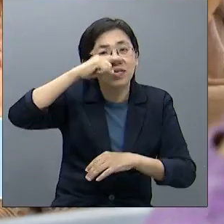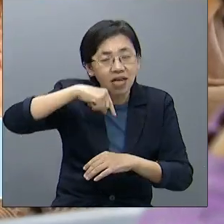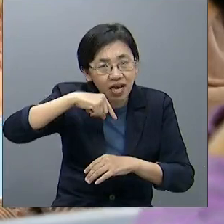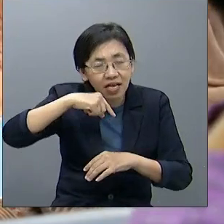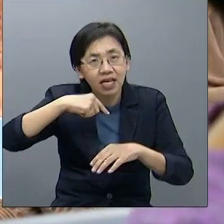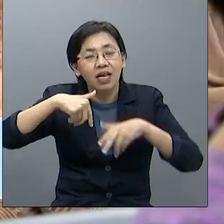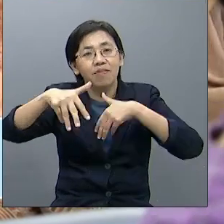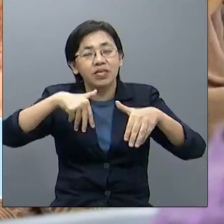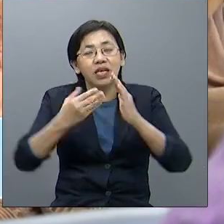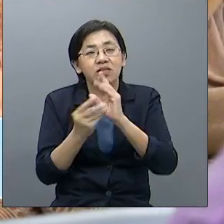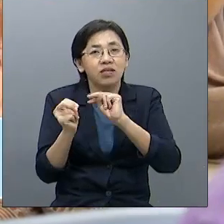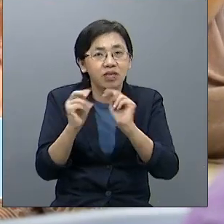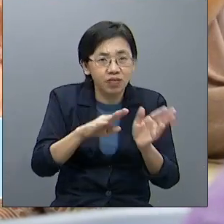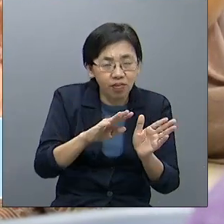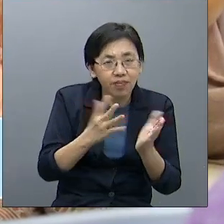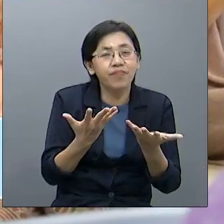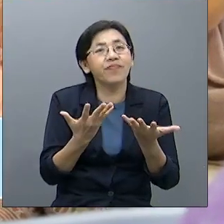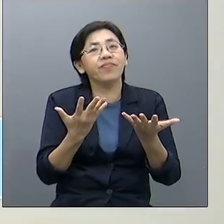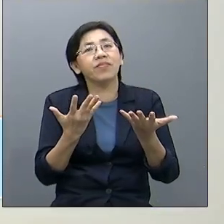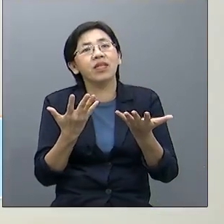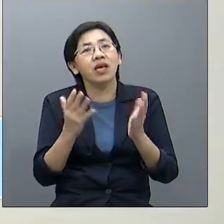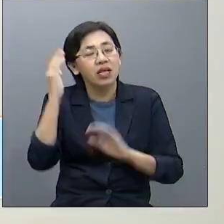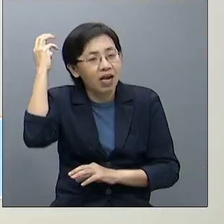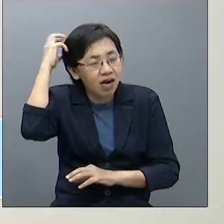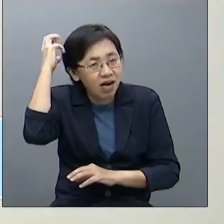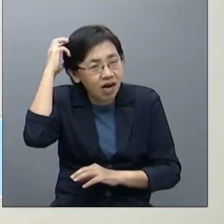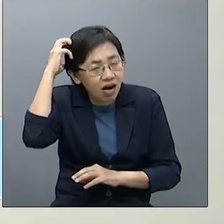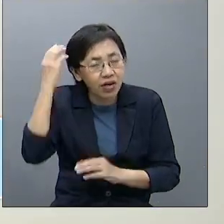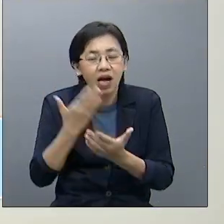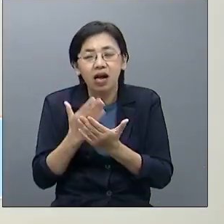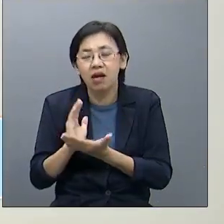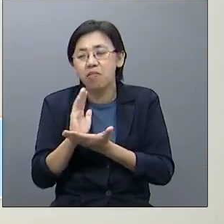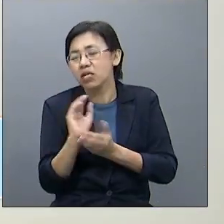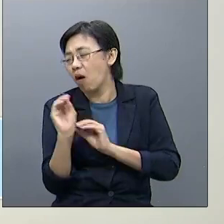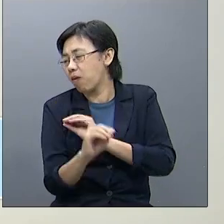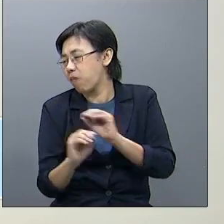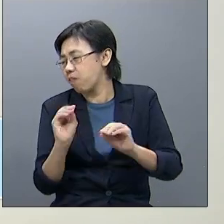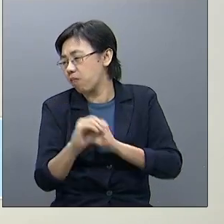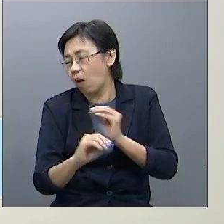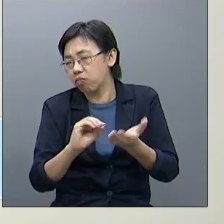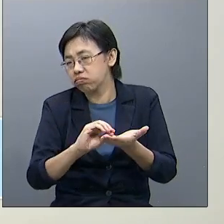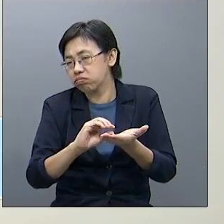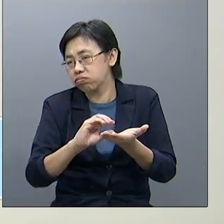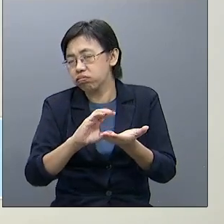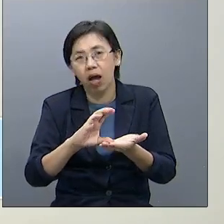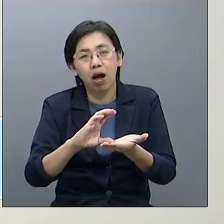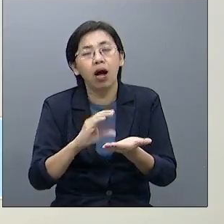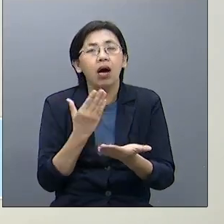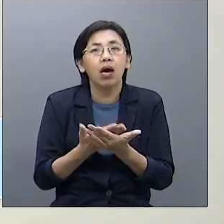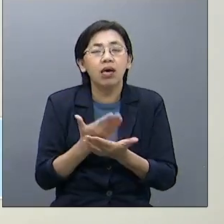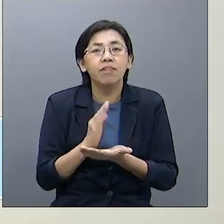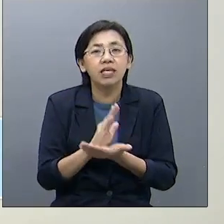าวจังหวัดนครพนมรวมทั้งพ่อแม่พี่น้องทางฝั่งสปป.ลาวนะร่วมกันบริจาคนะในส่วนของโรงพยาบาลนครพนมเองเนี่ย